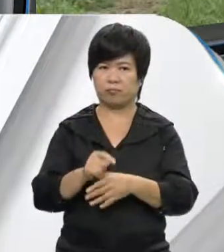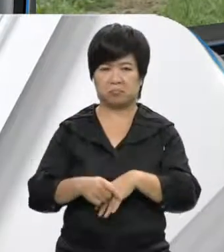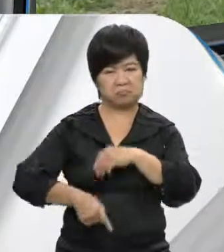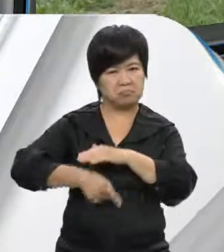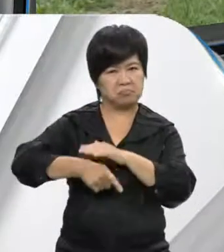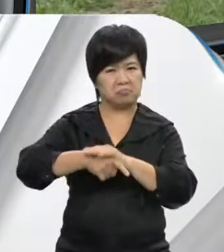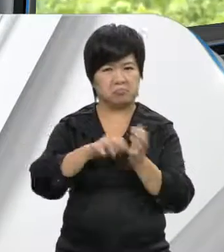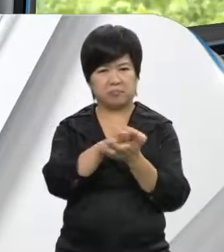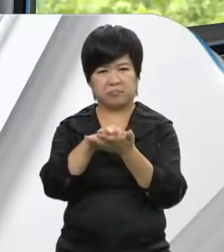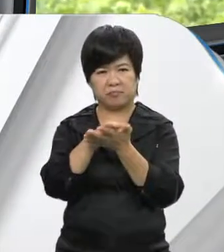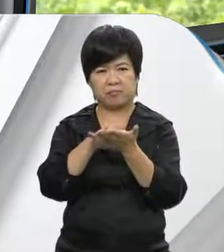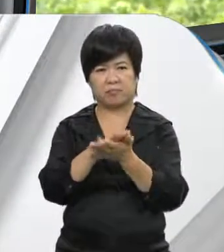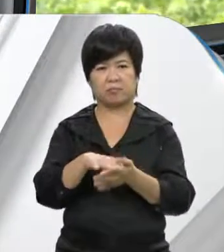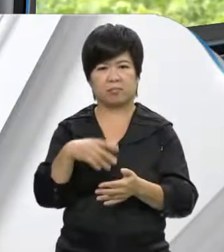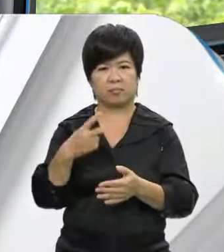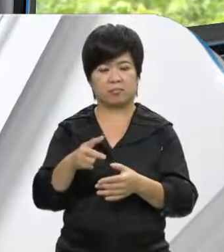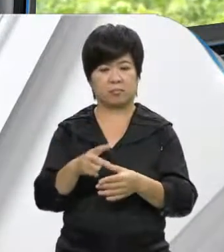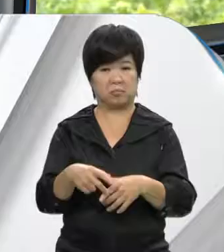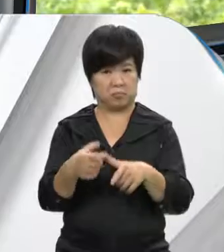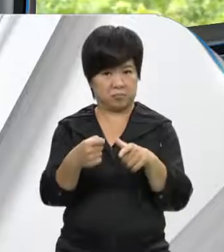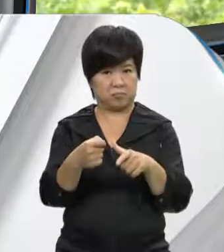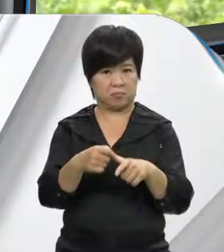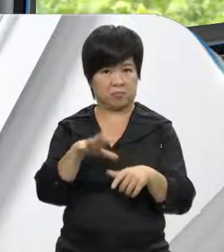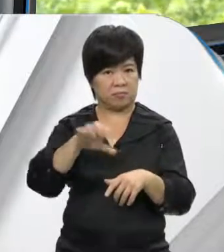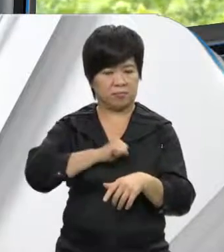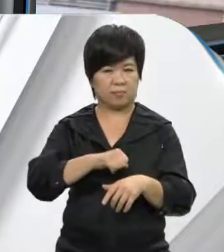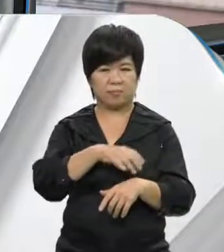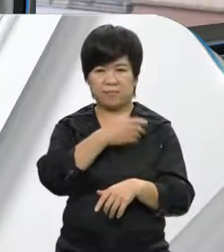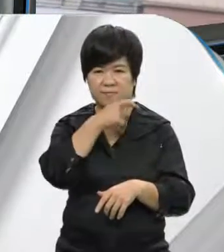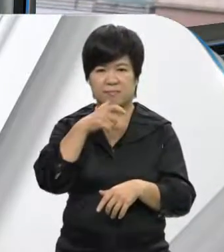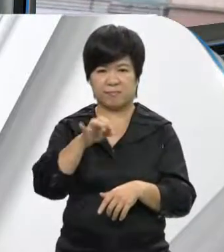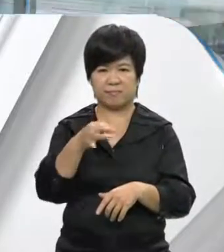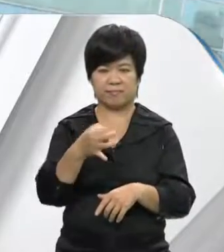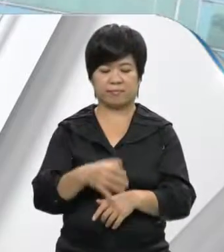法乱纪，还公债没收四年财产。